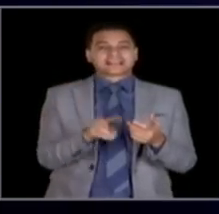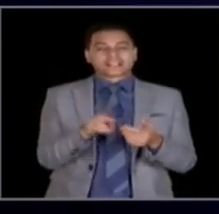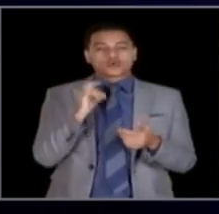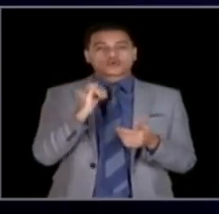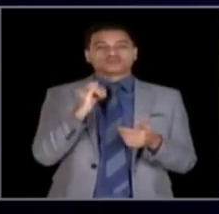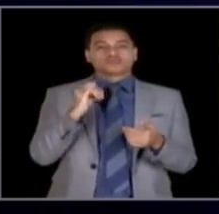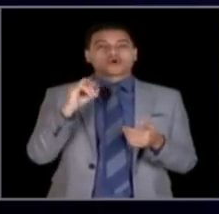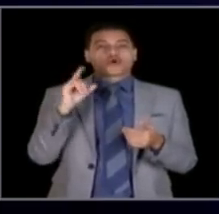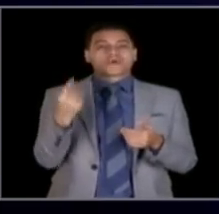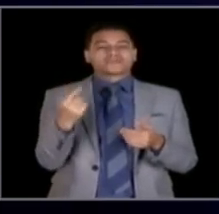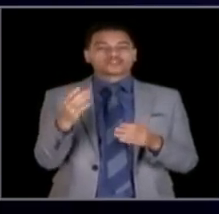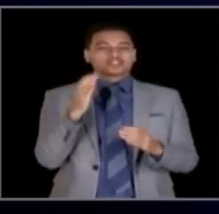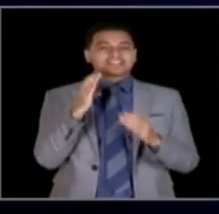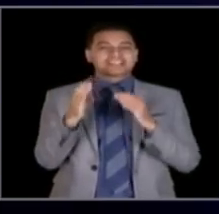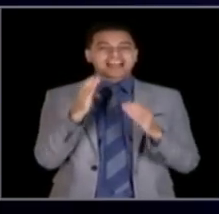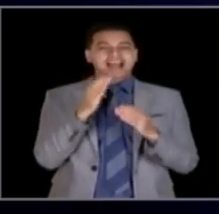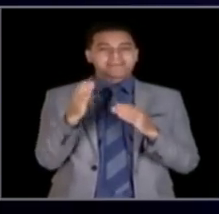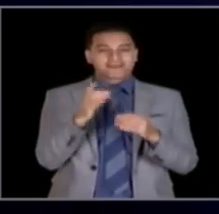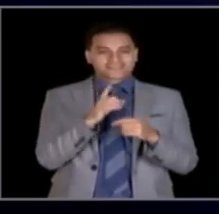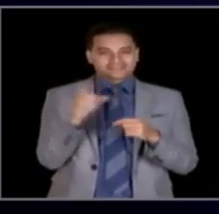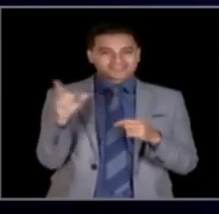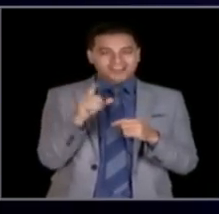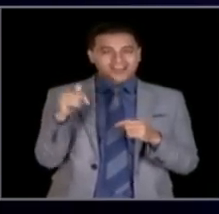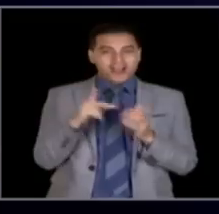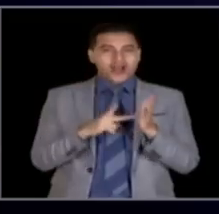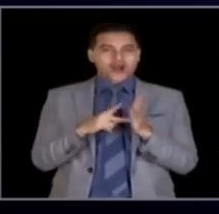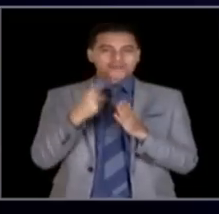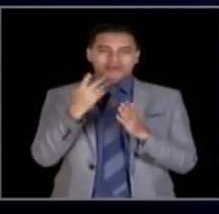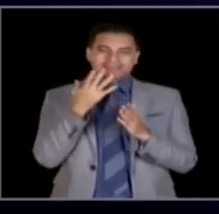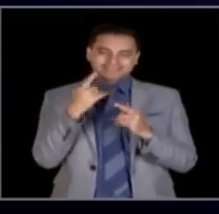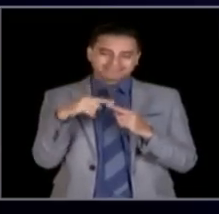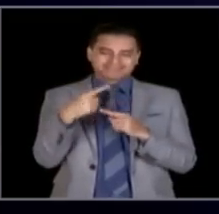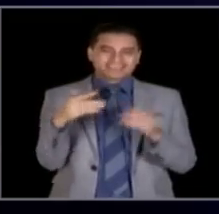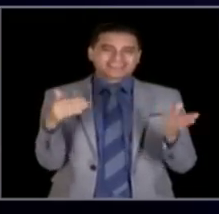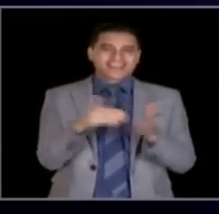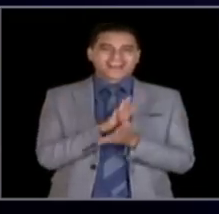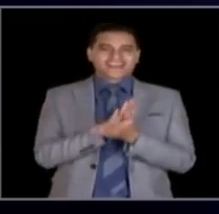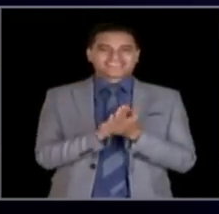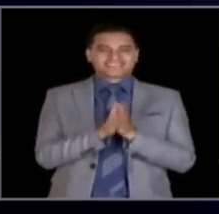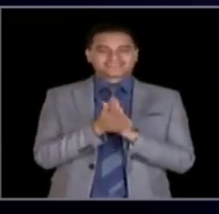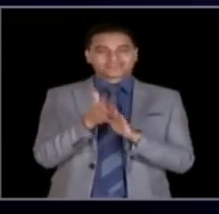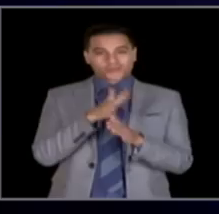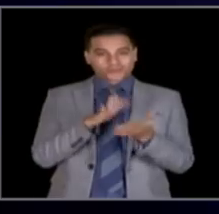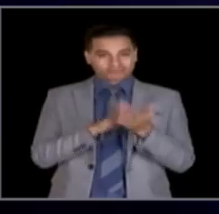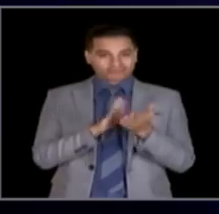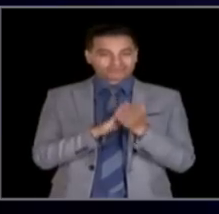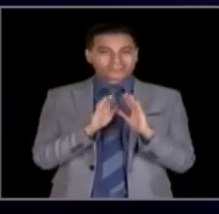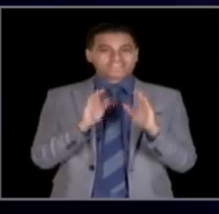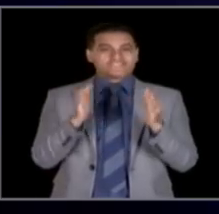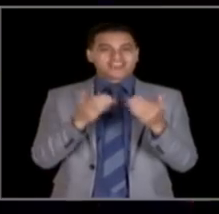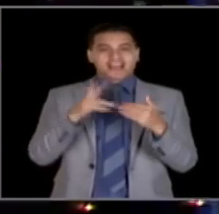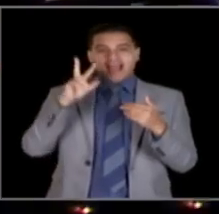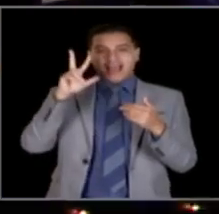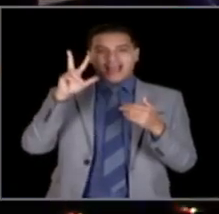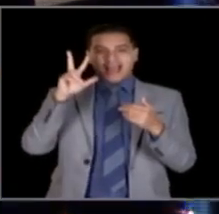515 نقطة إجابات صحيحة، خطوة أخيرة إلى المباراة النهائية. لعب كلها فريق